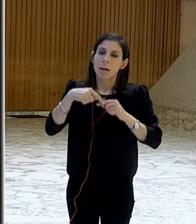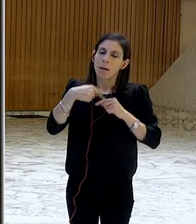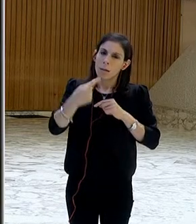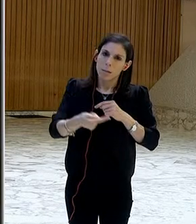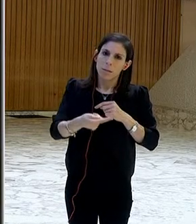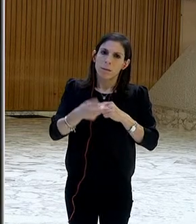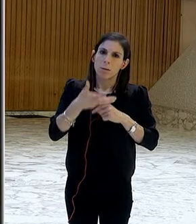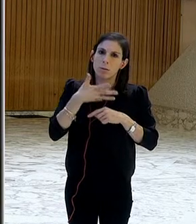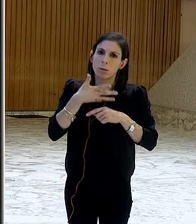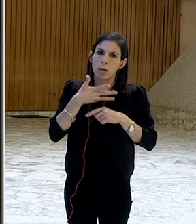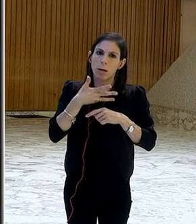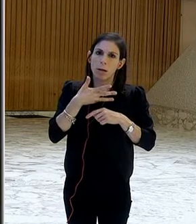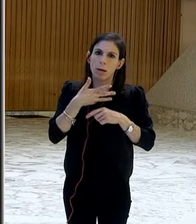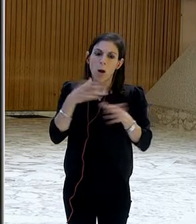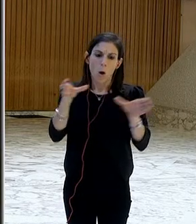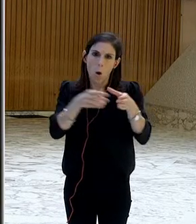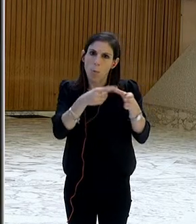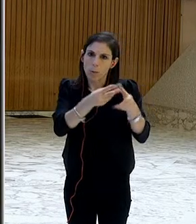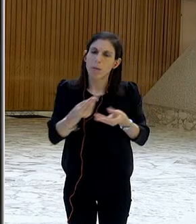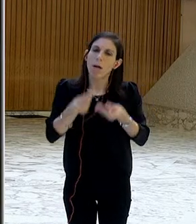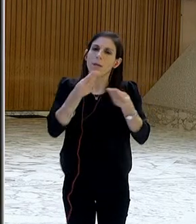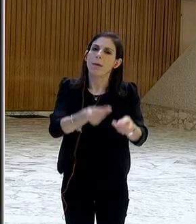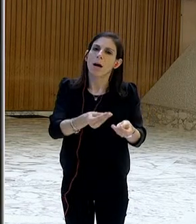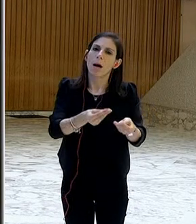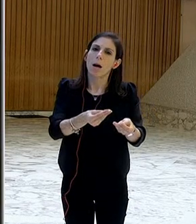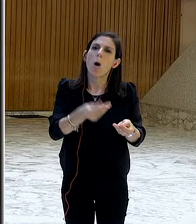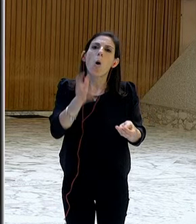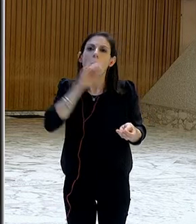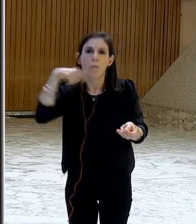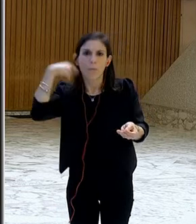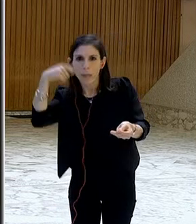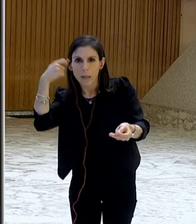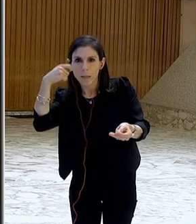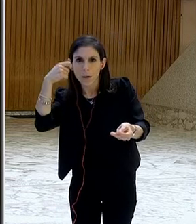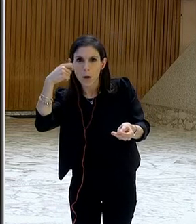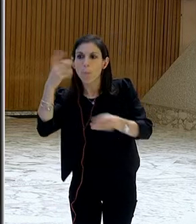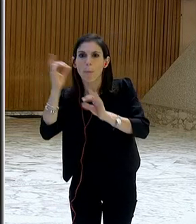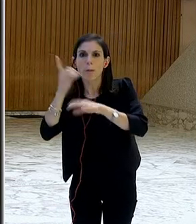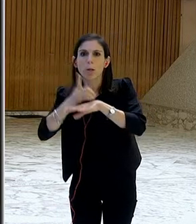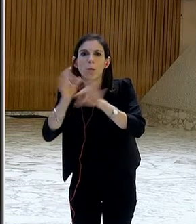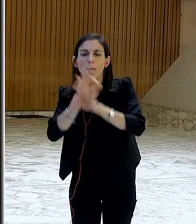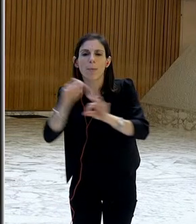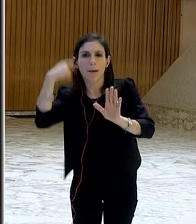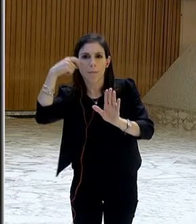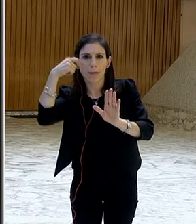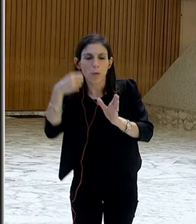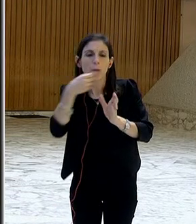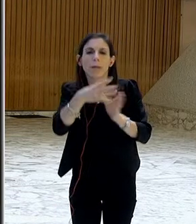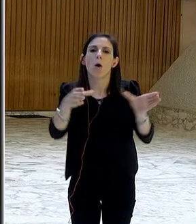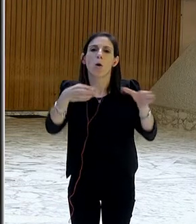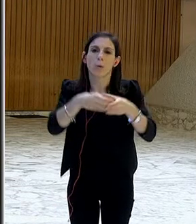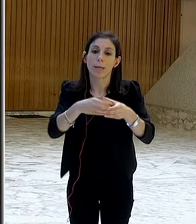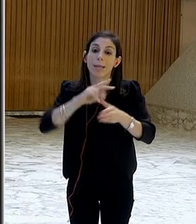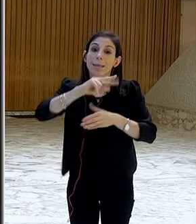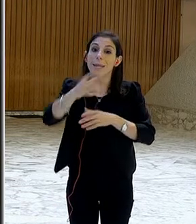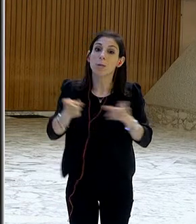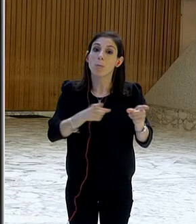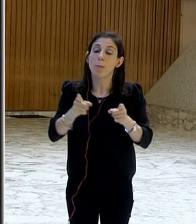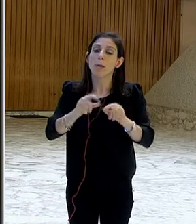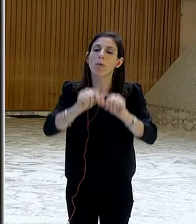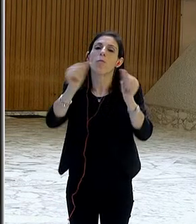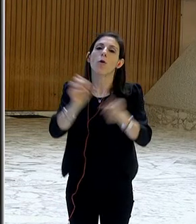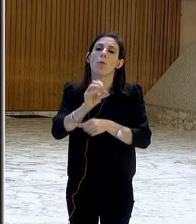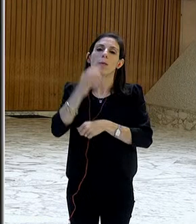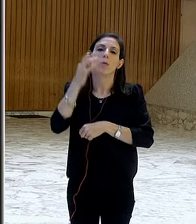vidéo par le diocèse. Le troisième est un temps de formation humaine. Il a pour but d'aider